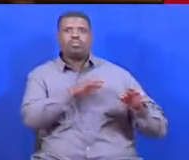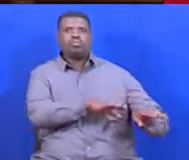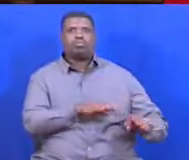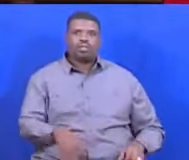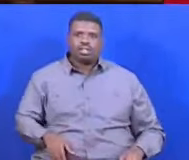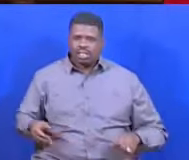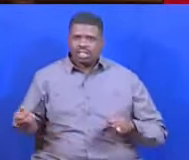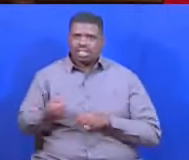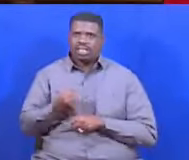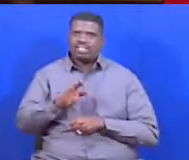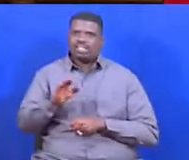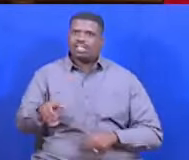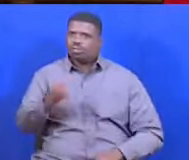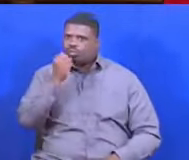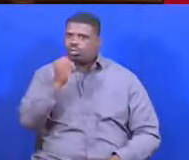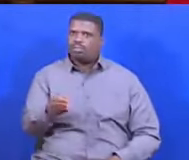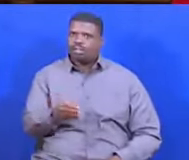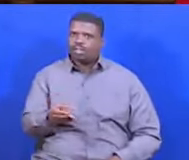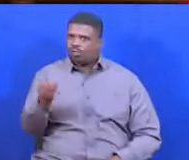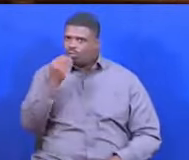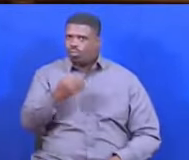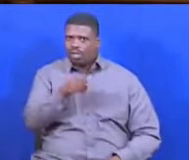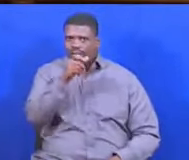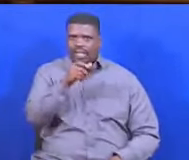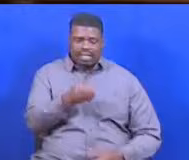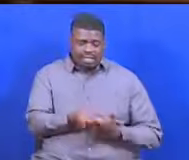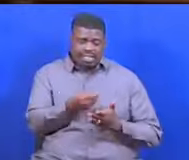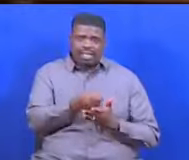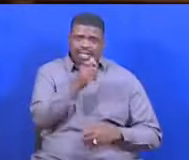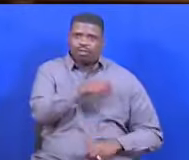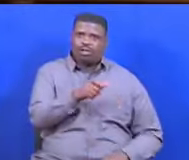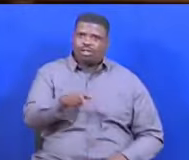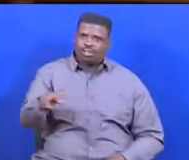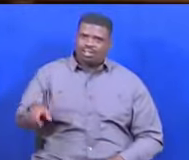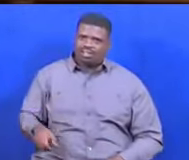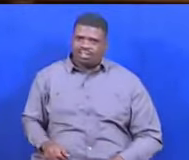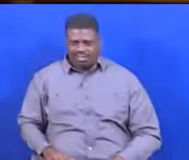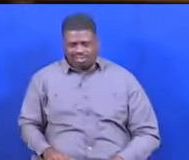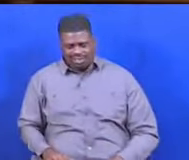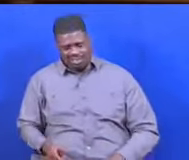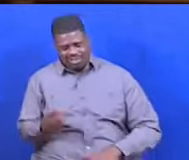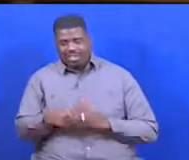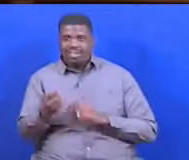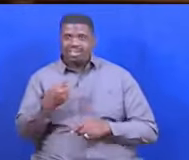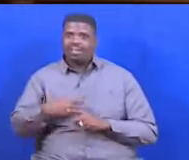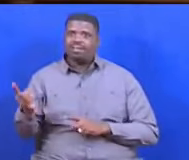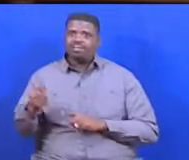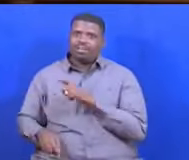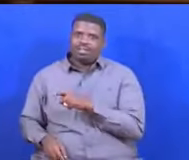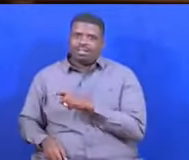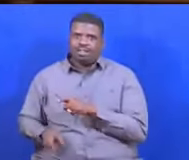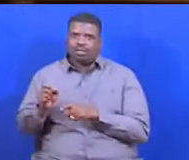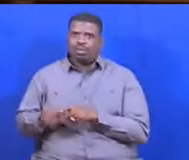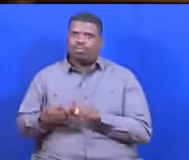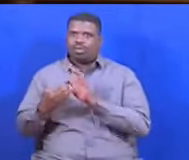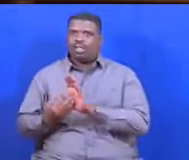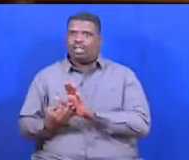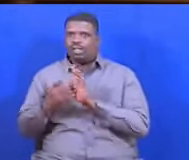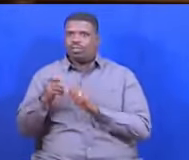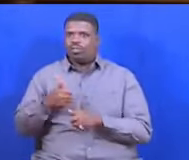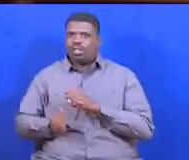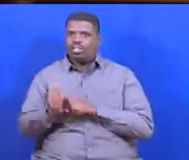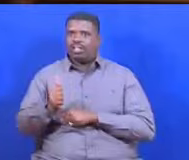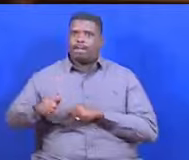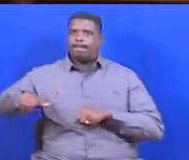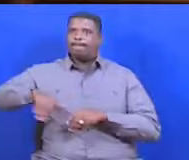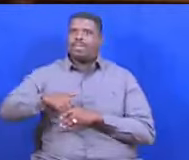yao ni utapeli wa kula hela za wananchi. Sasa ina maana katika 100 wako watu 8 wenye bima, lakini